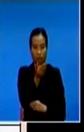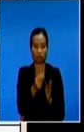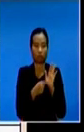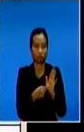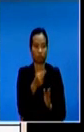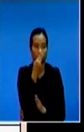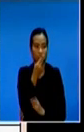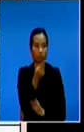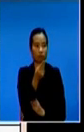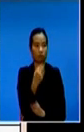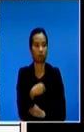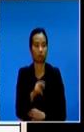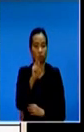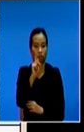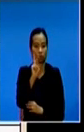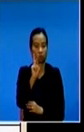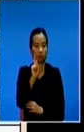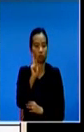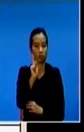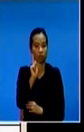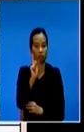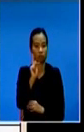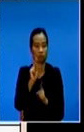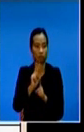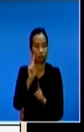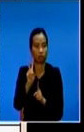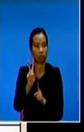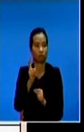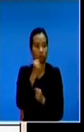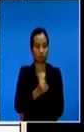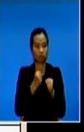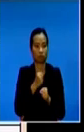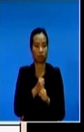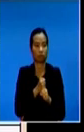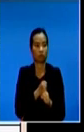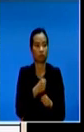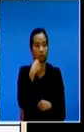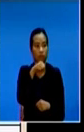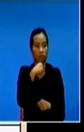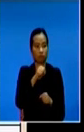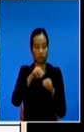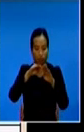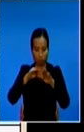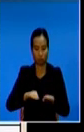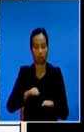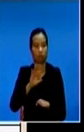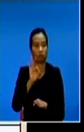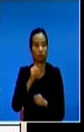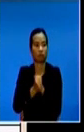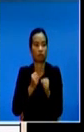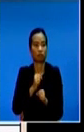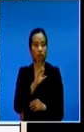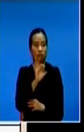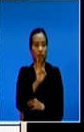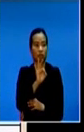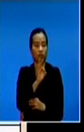ลำดับขอไข่ลำดับ2นะครับเดิมอาวุโส10ปีถูกลดมาเหลือ9ปีก็มากลายเป็นลำดับ4ในบัญ